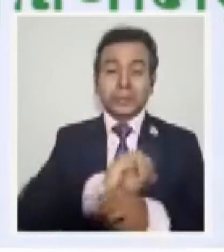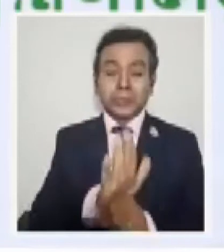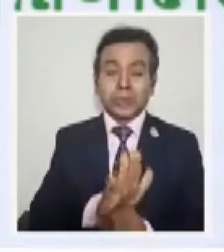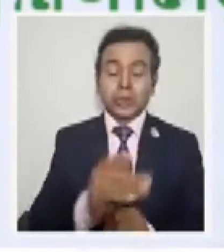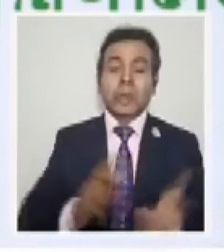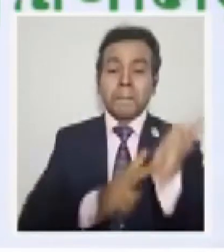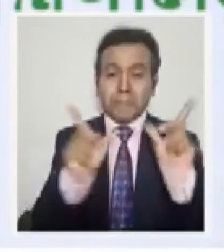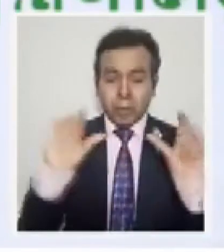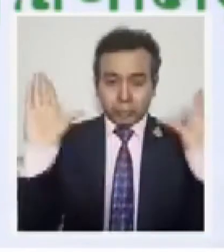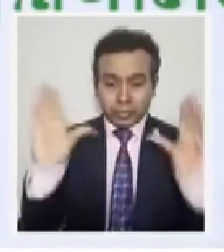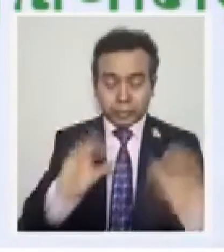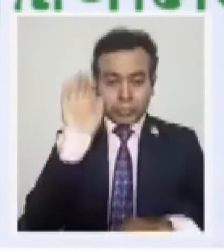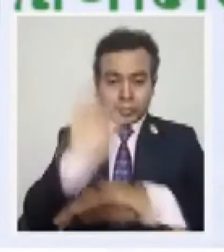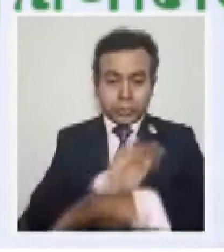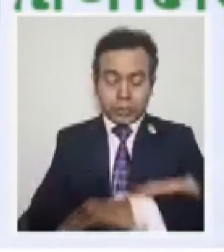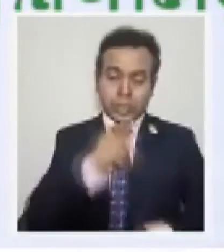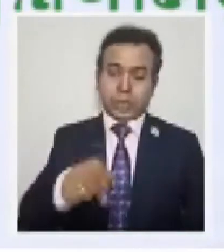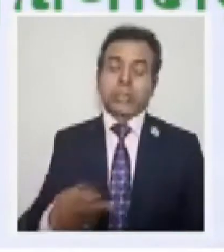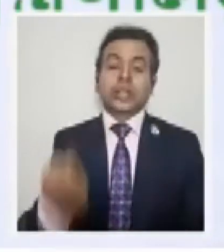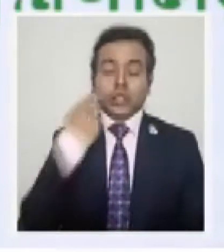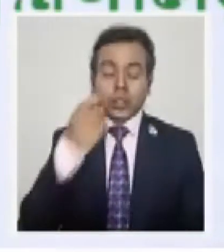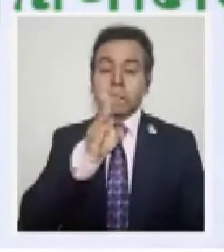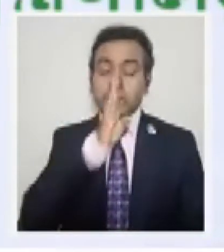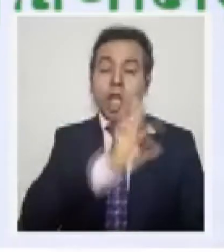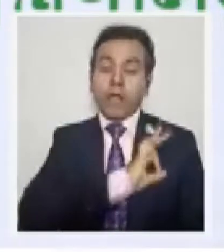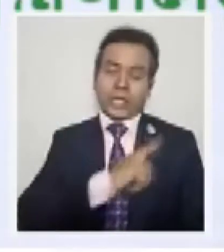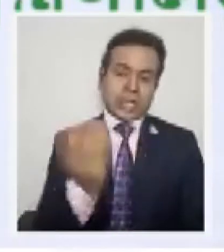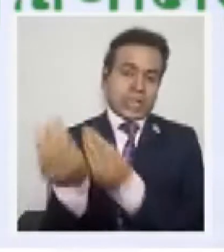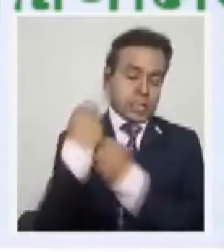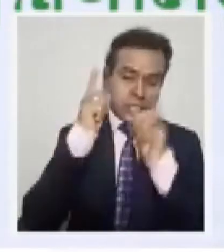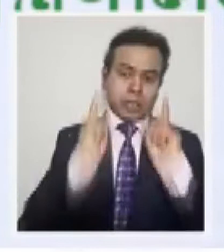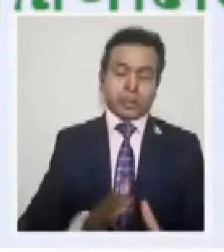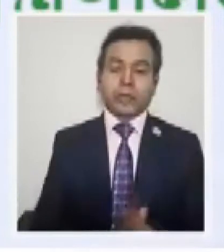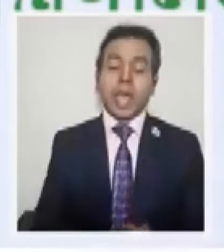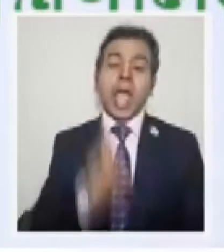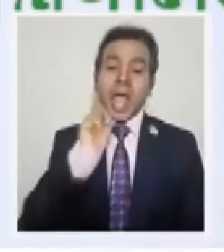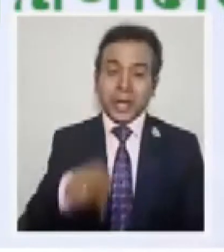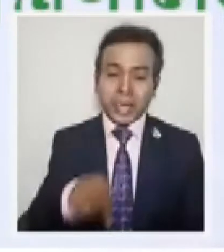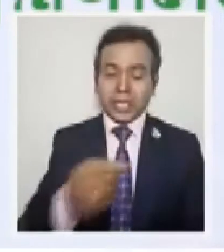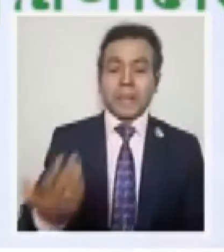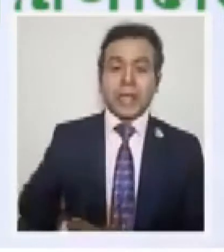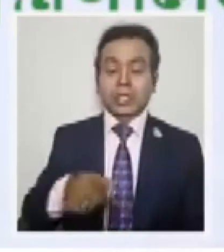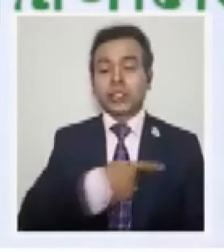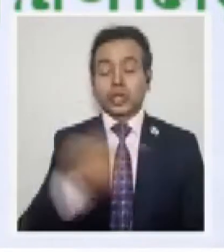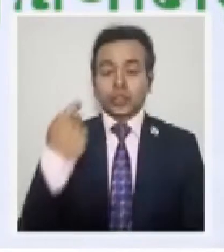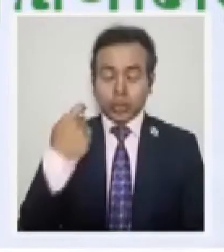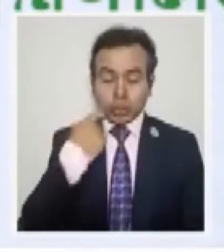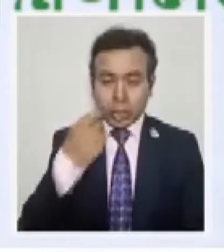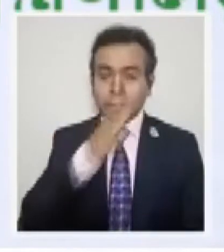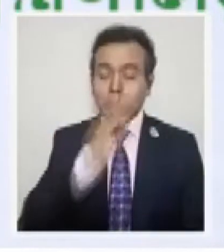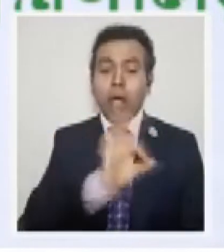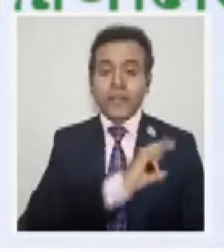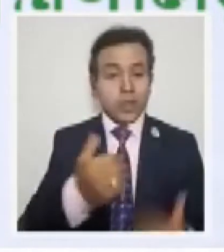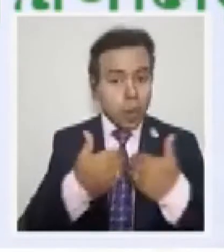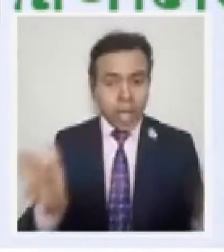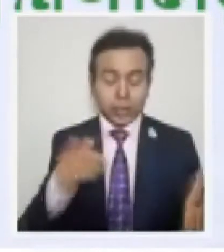নিরাপত্তা বিধানের উপায় আমাদের জনগণেরই হাতে এবং এই নিরাপত্তা ব্যবস্থাগুলো আমরা গ্রহণ করে